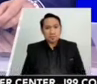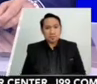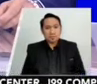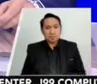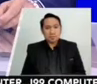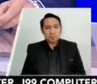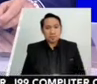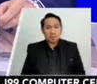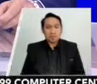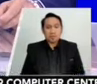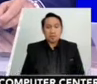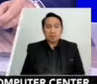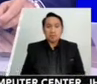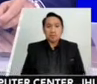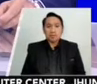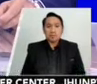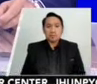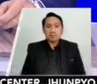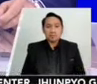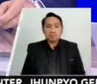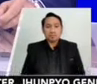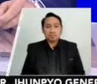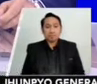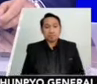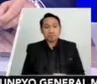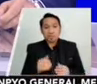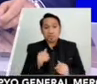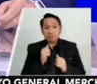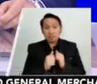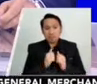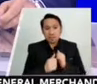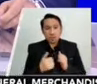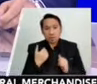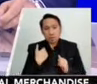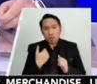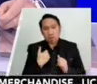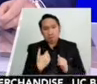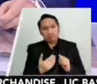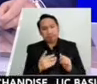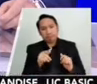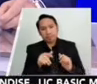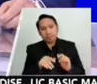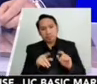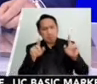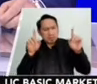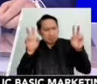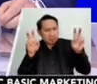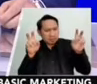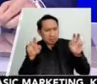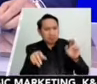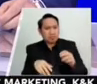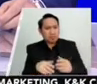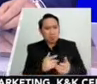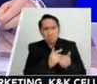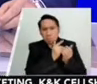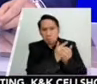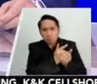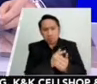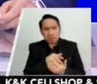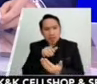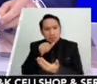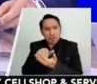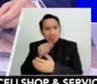Hindi pa raw may tuturing na armed attack ang pangaharas ng China Coast Guard sa mga tauhan ng Philippine Navy sa Ayungin Shoal noong June 17 ayon sa mga opisyal